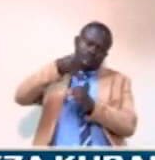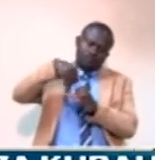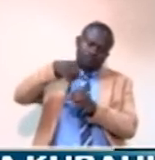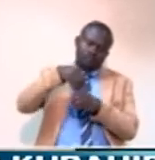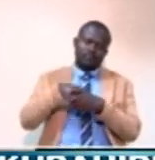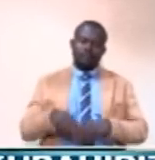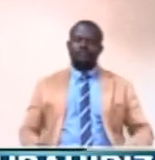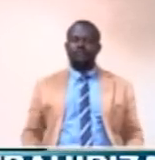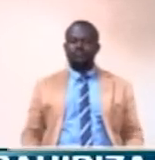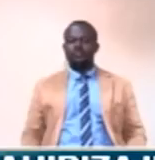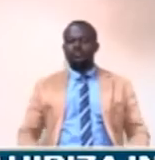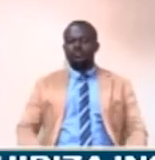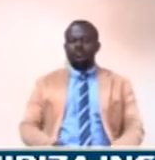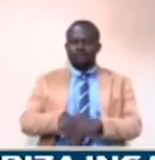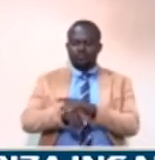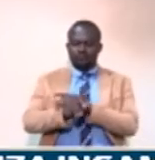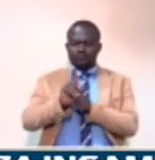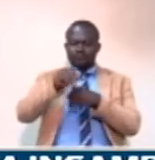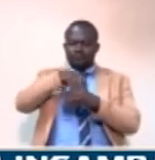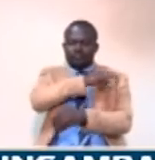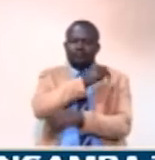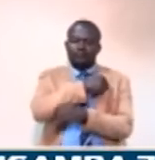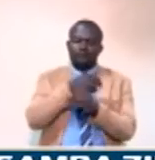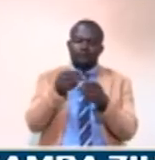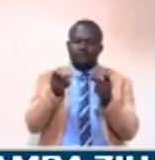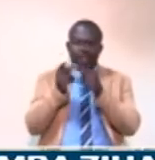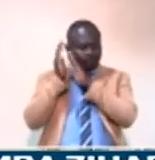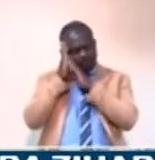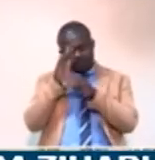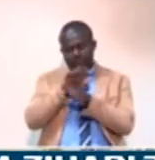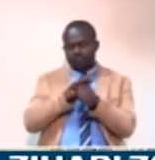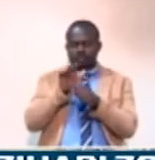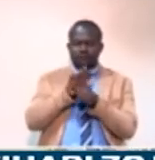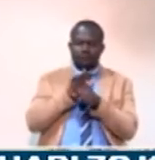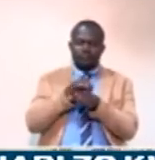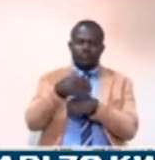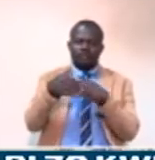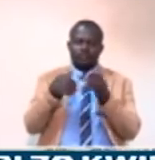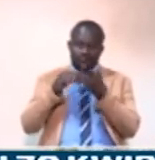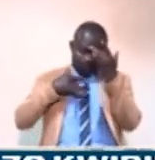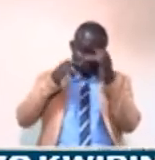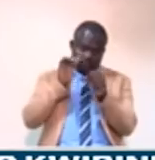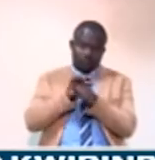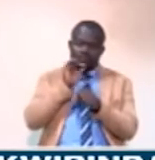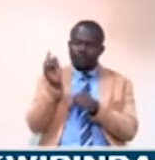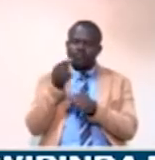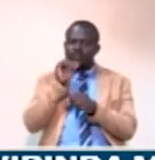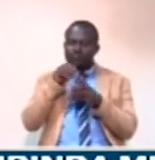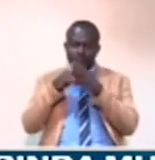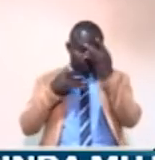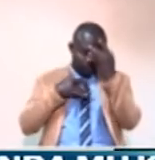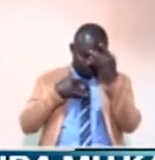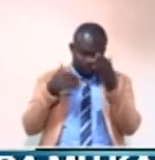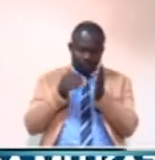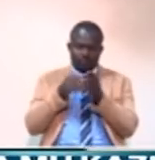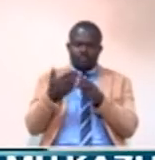byihuse. Twinjiye imbere mu bitaro, ibitanda biruzuye by'umwihariko mu byumba by'indembe, nta na kimwe kitariho umurwayi, ndetse hafi